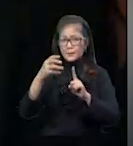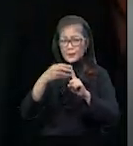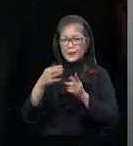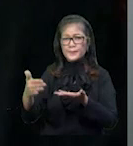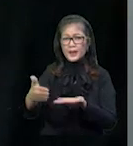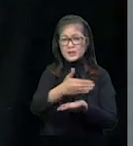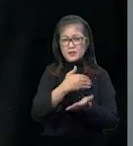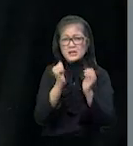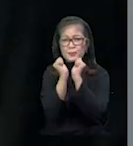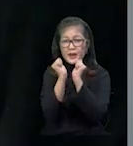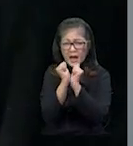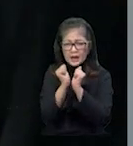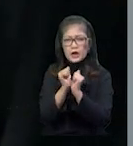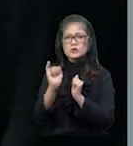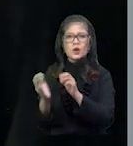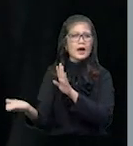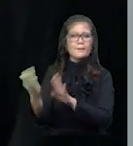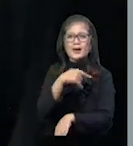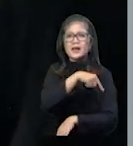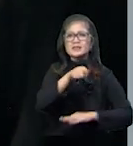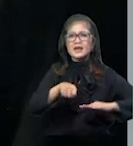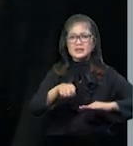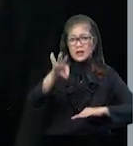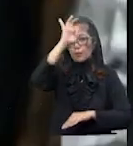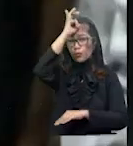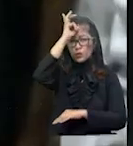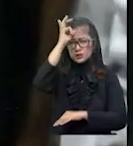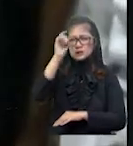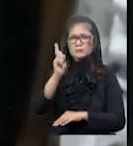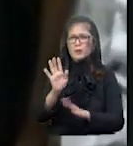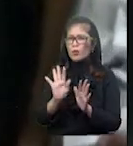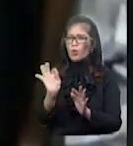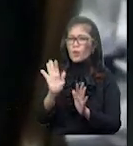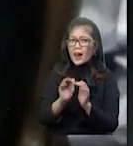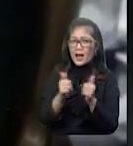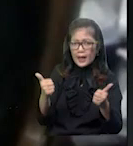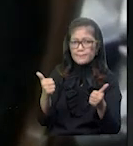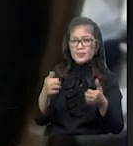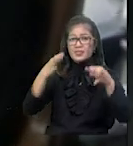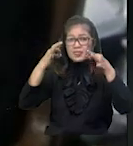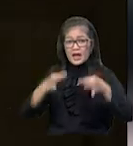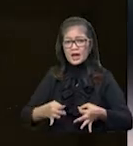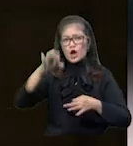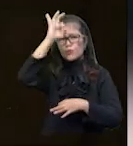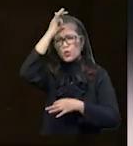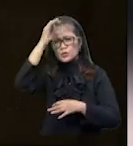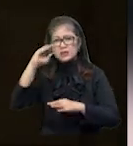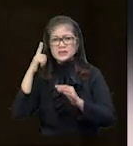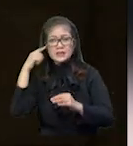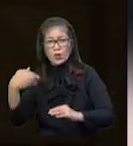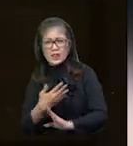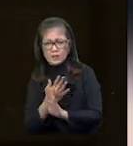Hadian dikembalikan Jaksa kepolisi karena belum lengkap hadiah yang dibebaskan dari tahanan Polda Jatim karena telah melewati batas masa